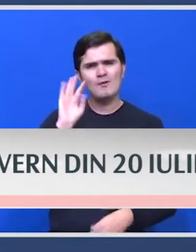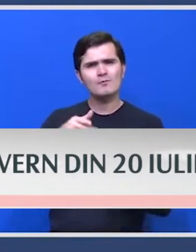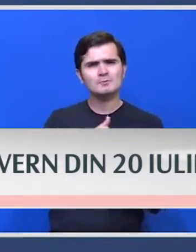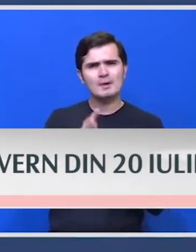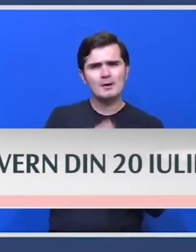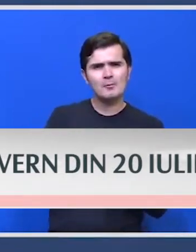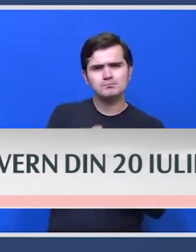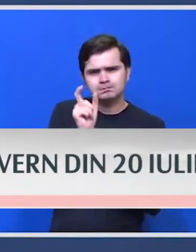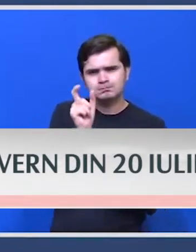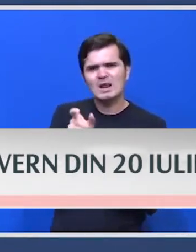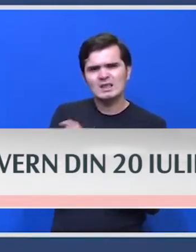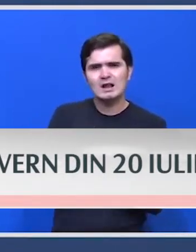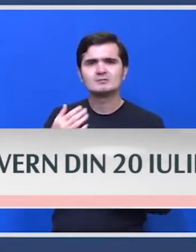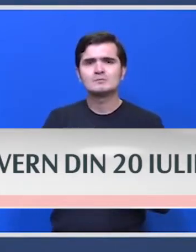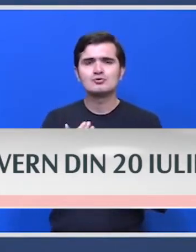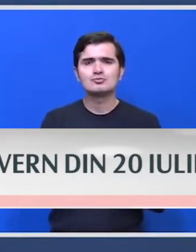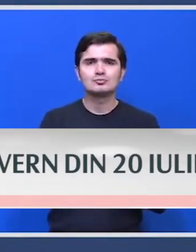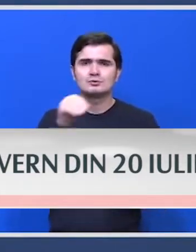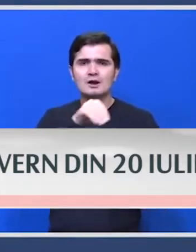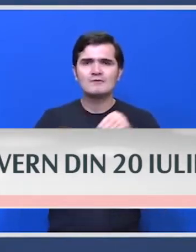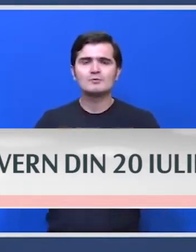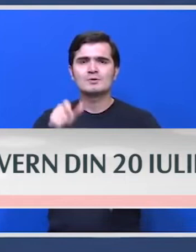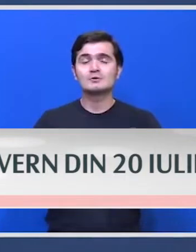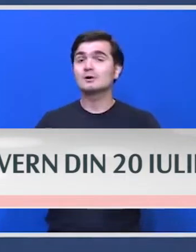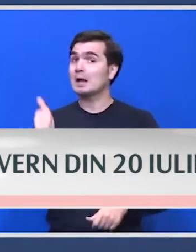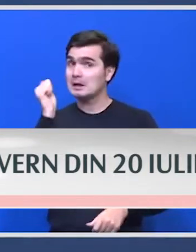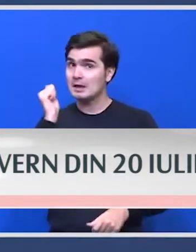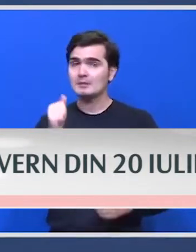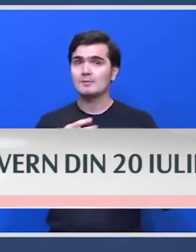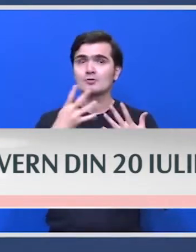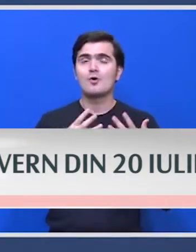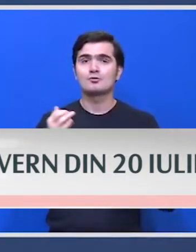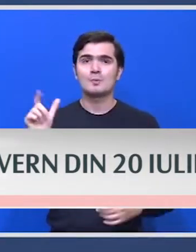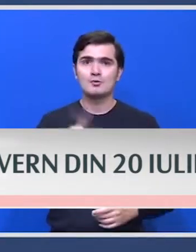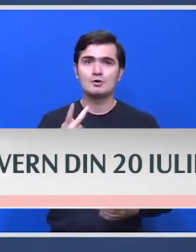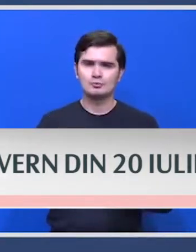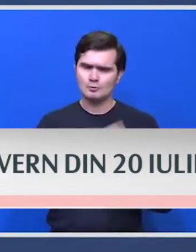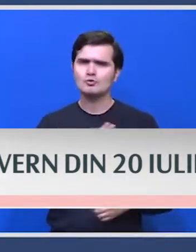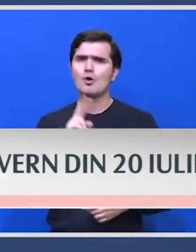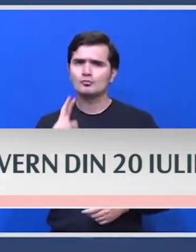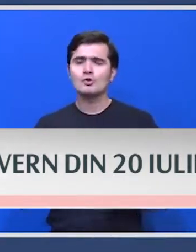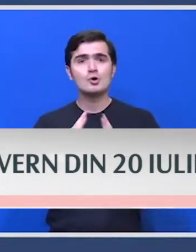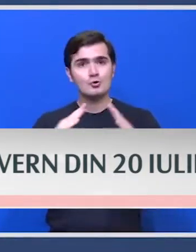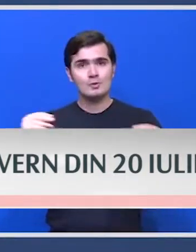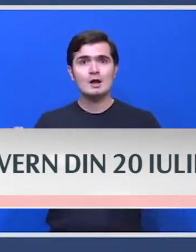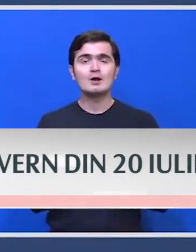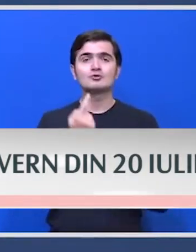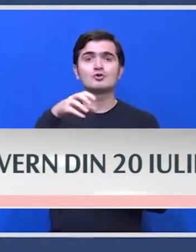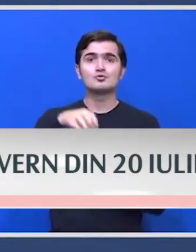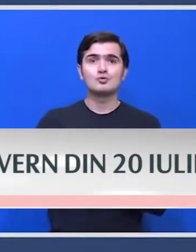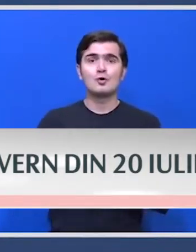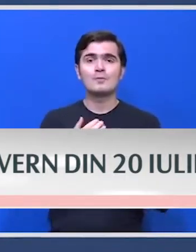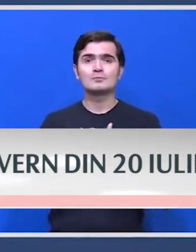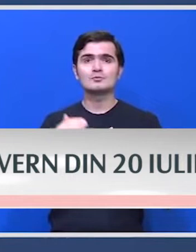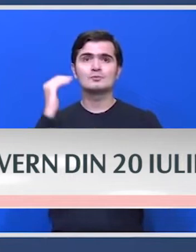persoane. Dar iată că ieri, 19 iulie 2022, România și-a câștigat locul pe nivelul 2